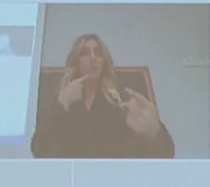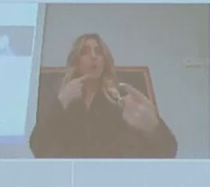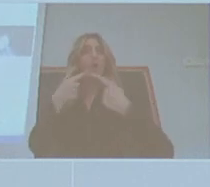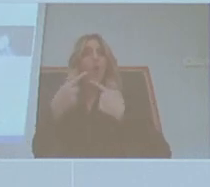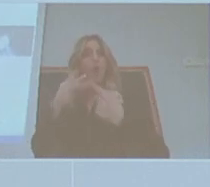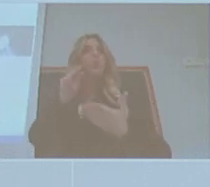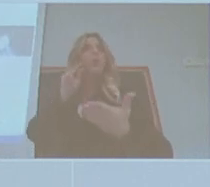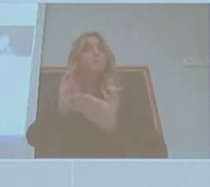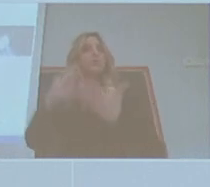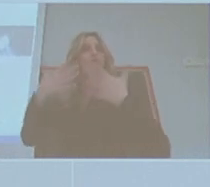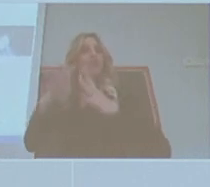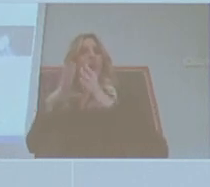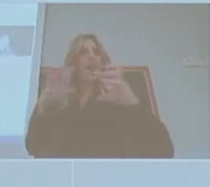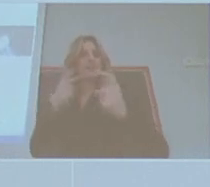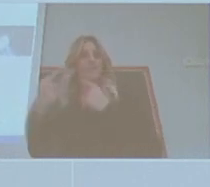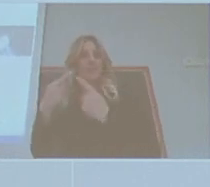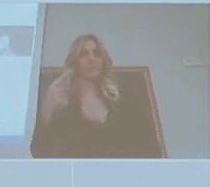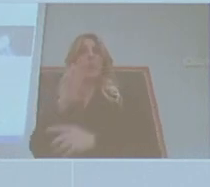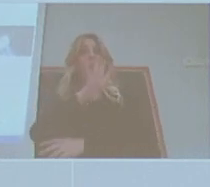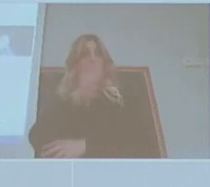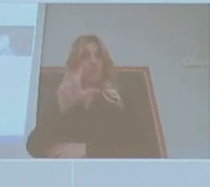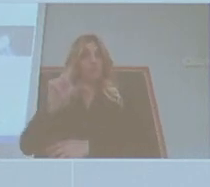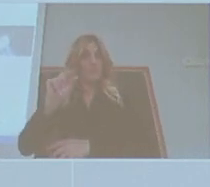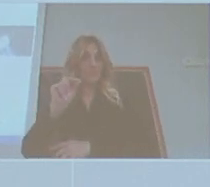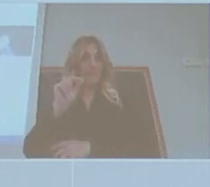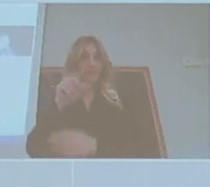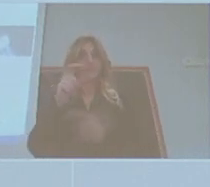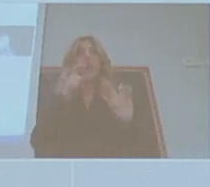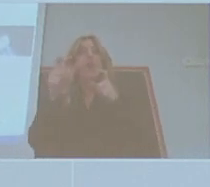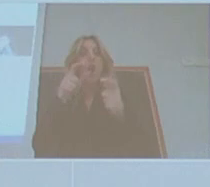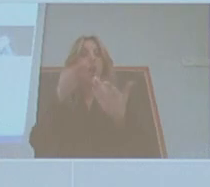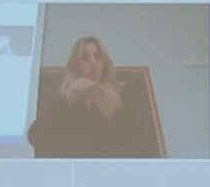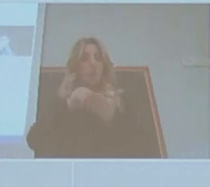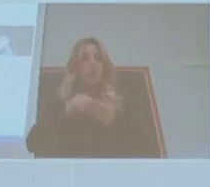le aziende. Quindi da questi 470 colloqui ci aspettiamo che buona parte